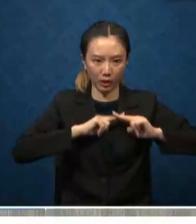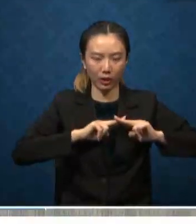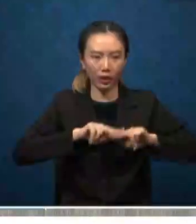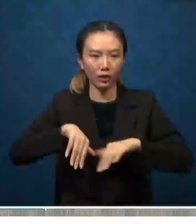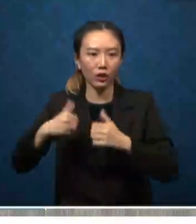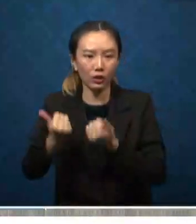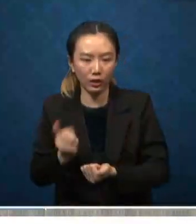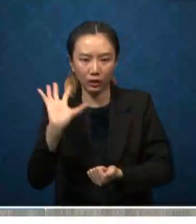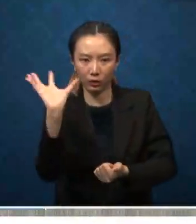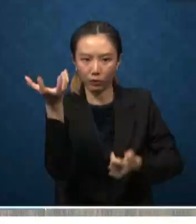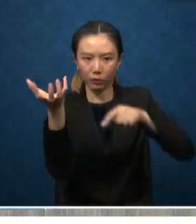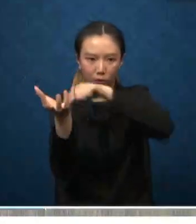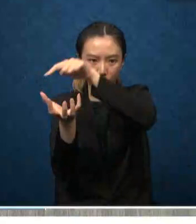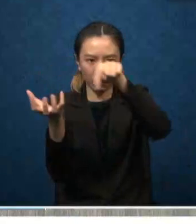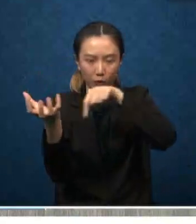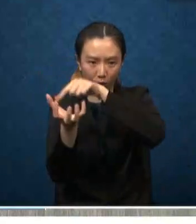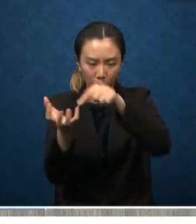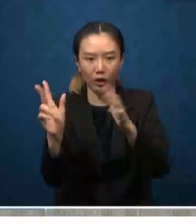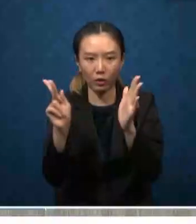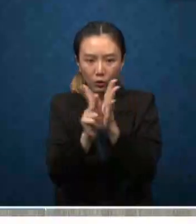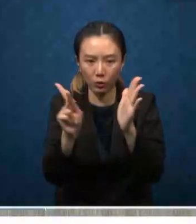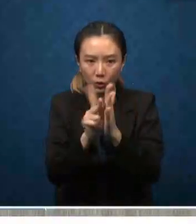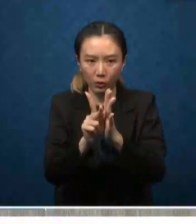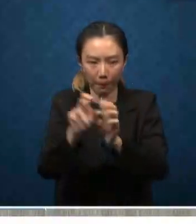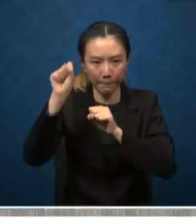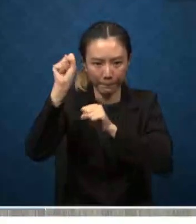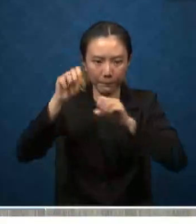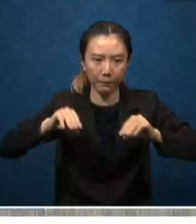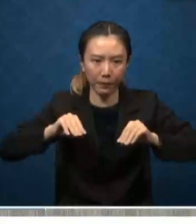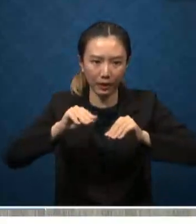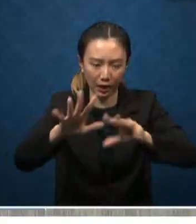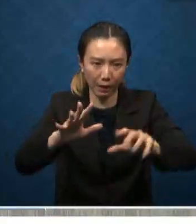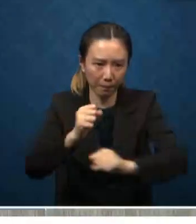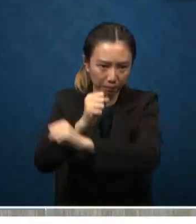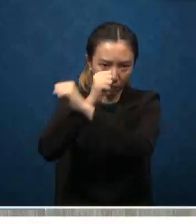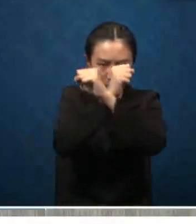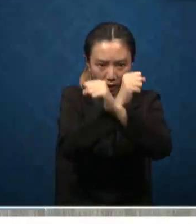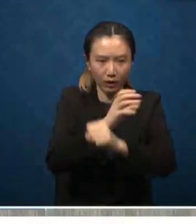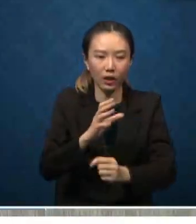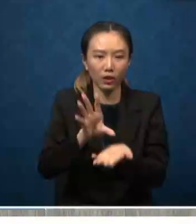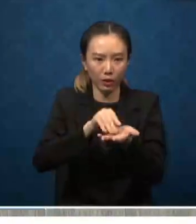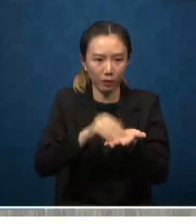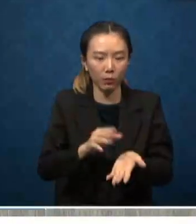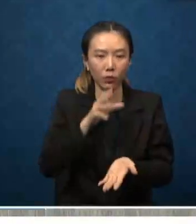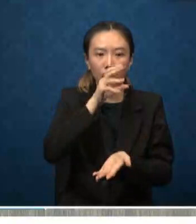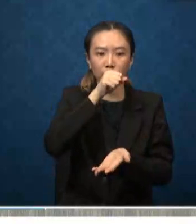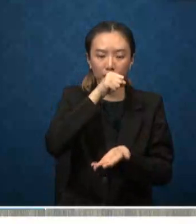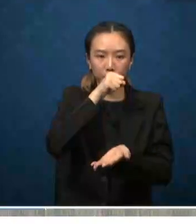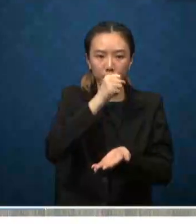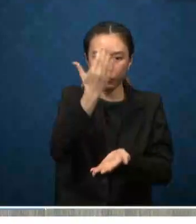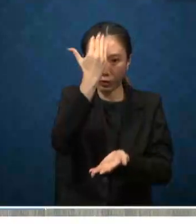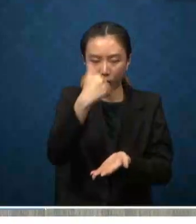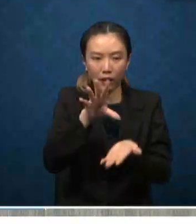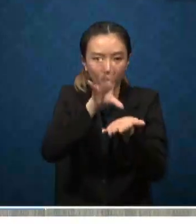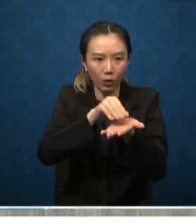ทั่วโลกได้มีการออกกฎหมายคุ้มครองข้อมูลส่วนบุคคลเพื่อให้ข้อมูลส่วนบุคค